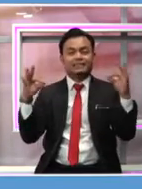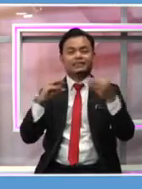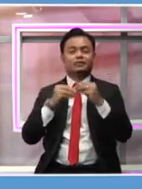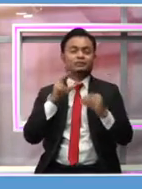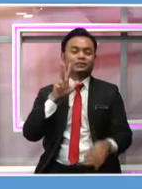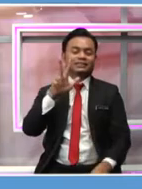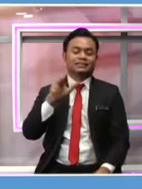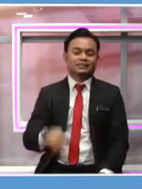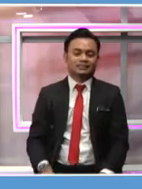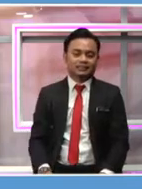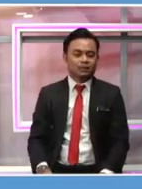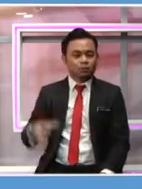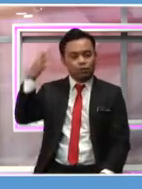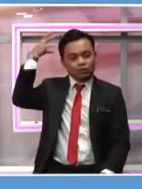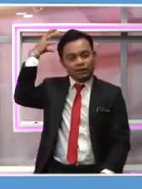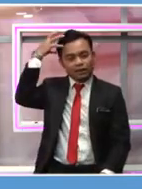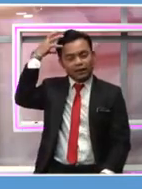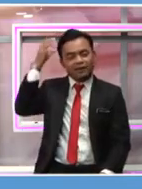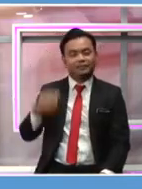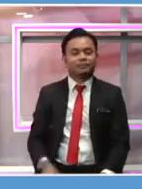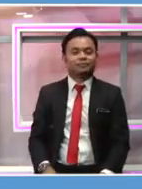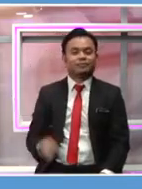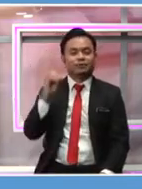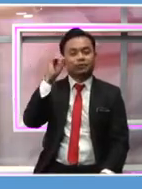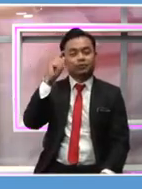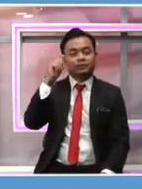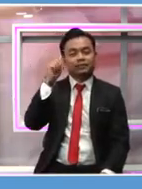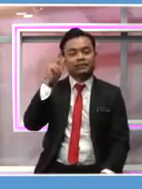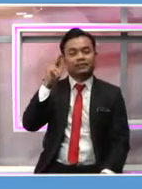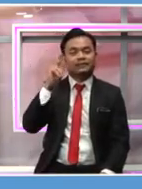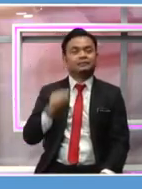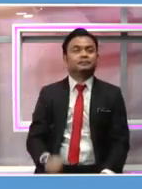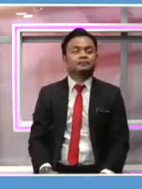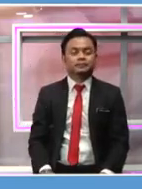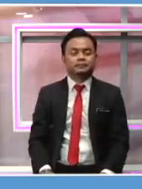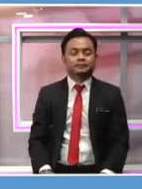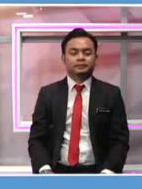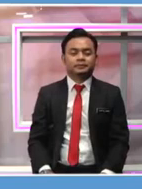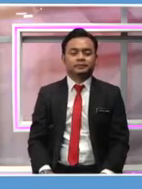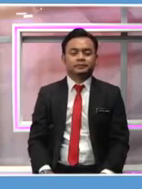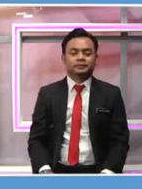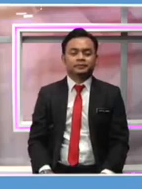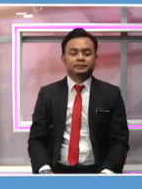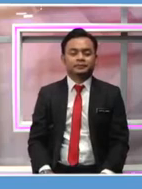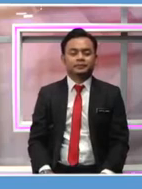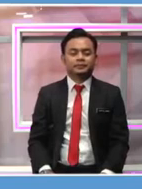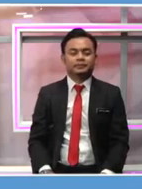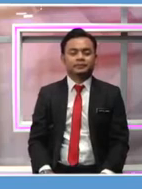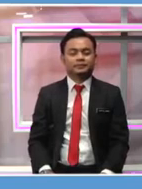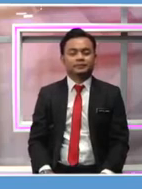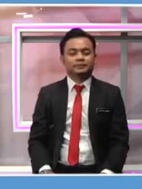otak inilah orgen dalam dalam badan kita yang berfungsi untuk sebagai kita berfikir memberi dia